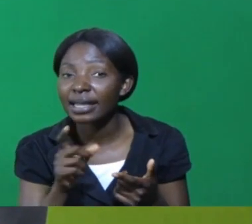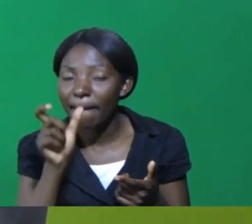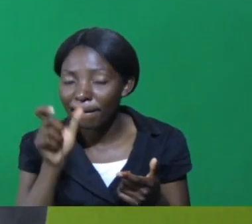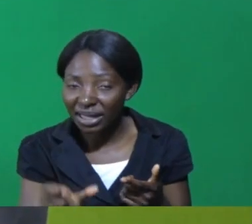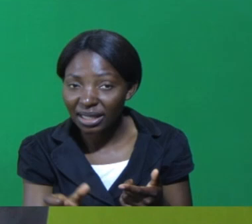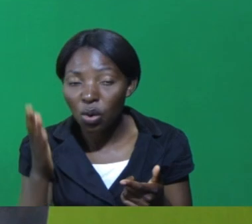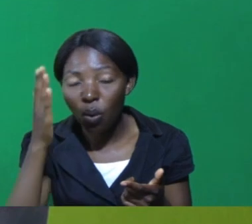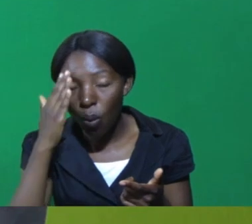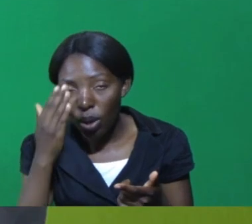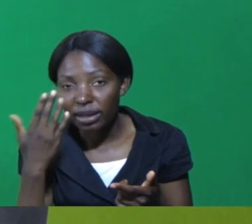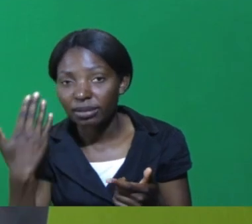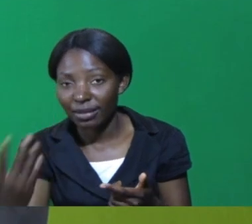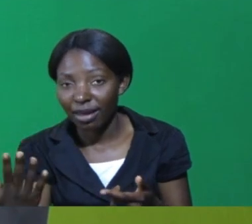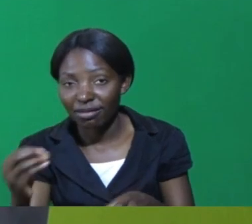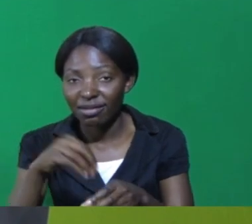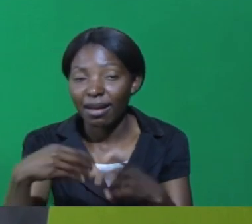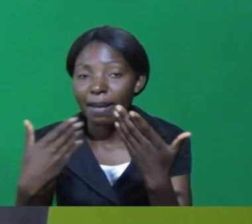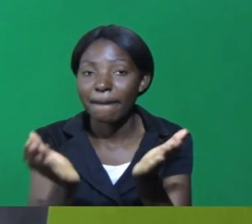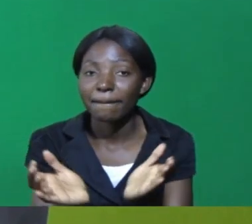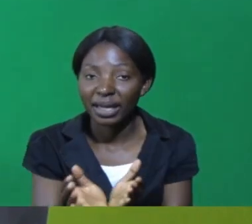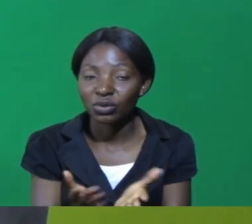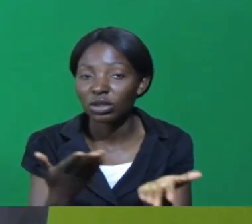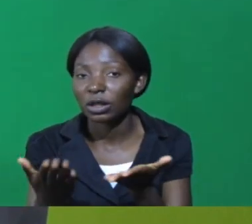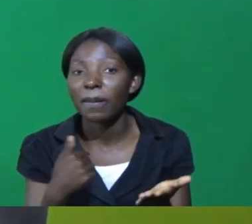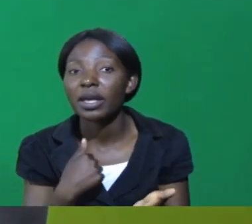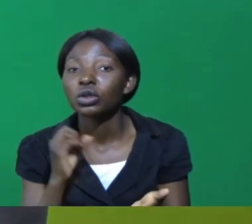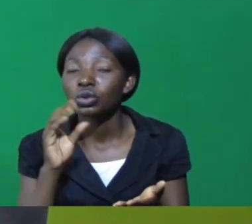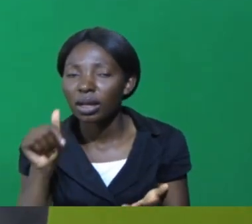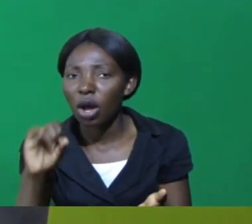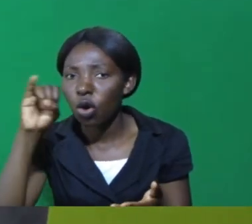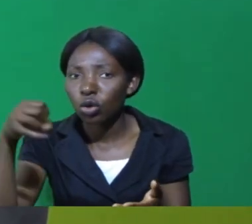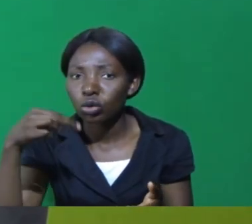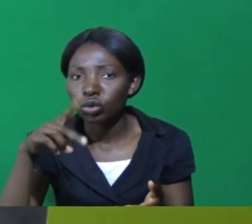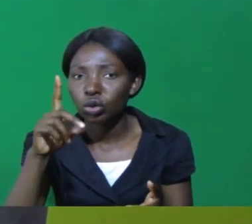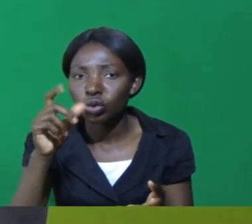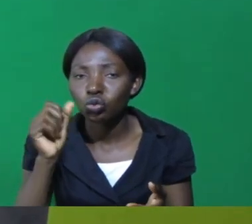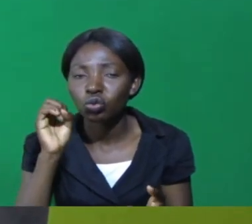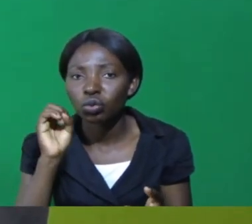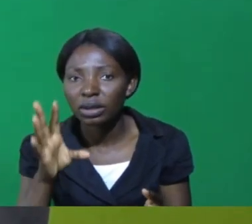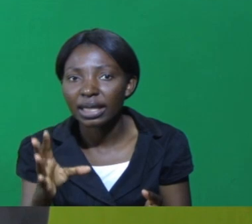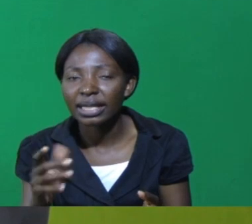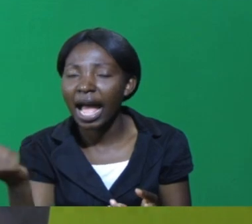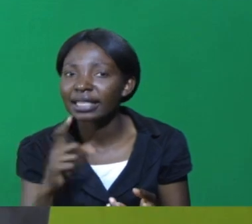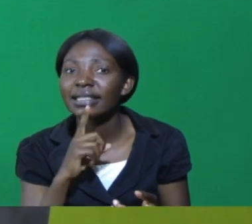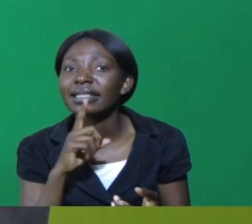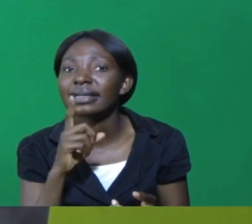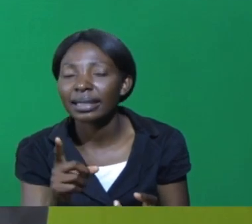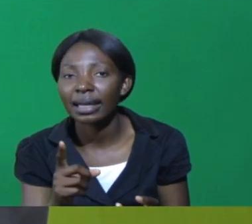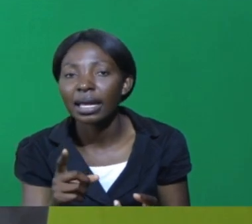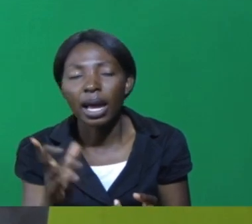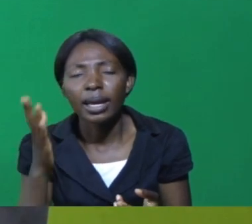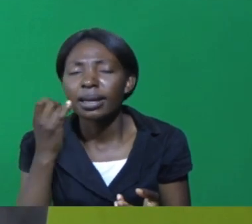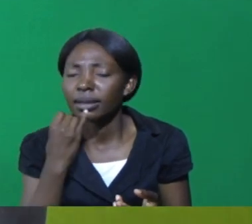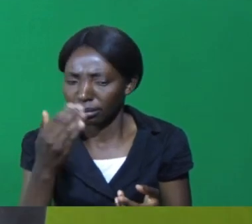neni mundiro, ndiye uchandipandukira. Zvino Judhasi, uyo wakamupandukira, akapindura akati,